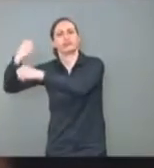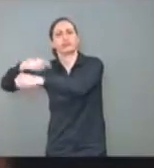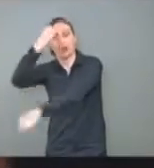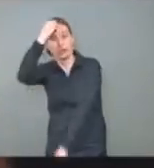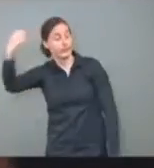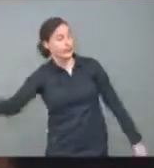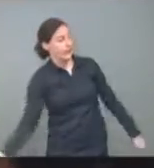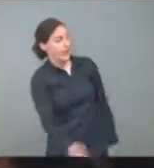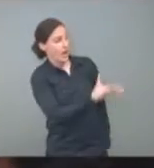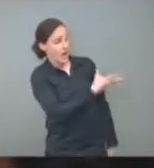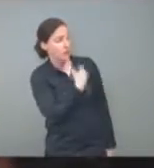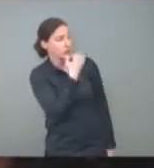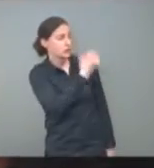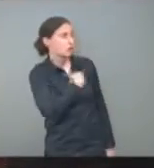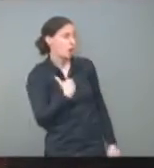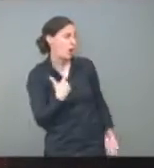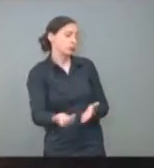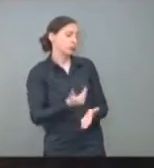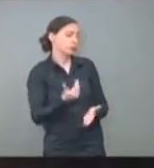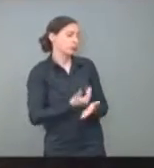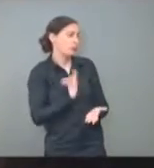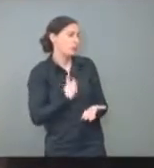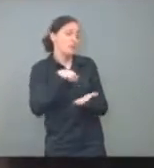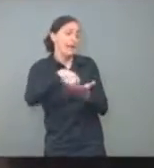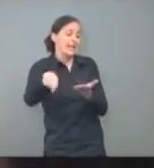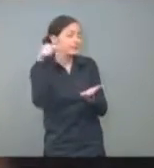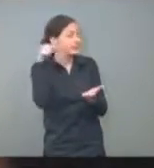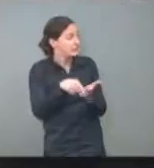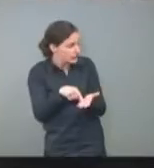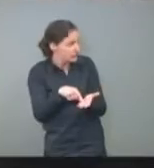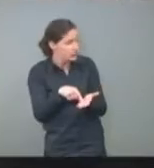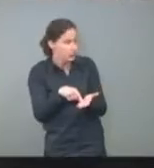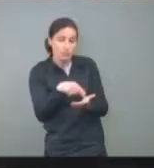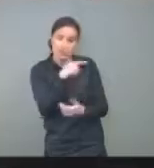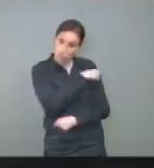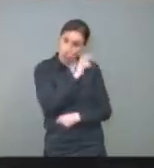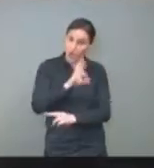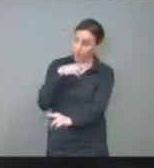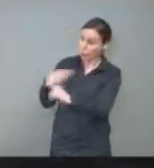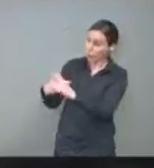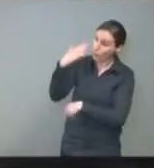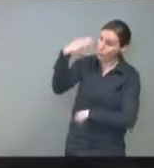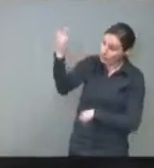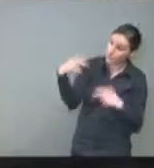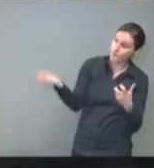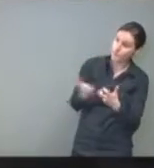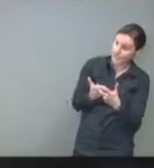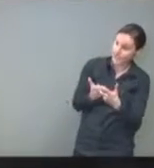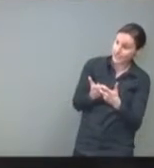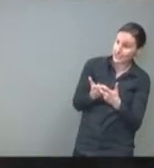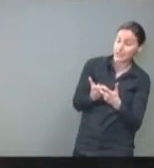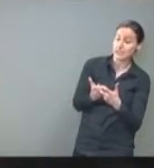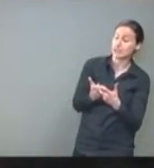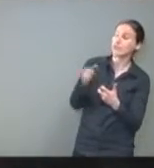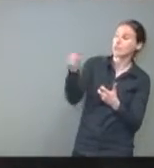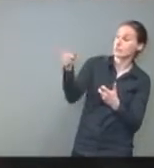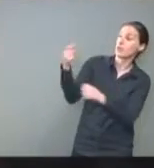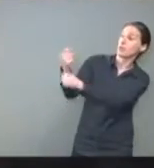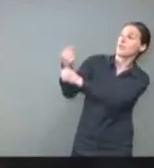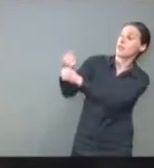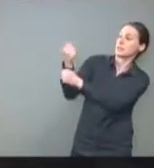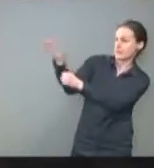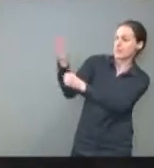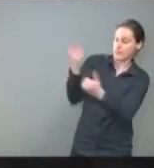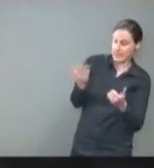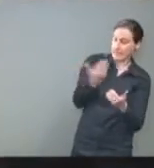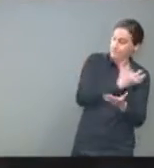France, ah ben vous auriez payé tant. Donc si vous auriez payé davantage en France, eh ben vous devez la différence. Et si ce n'est pas le cas,